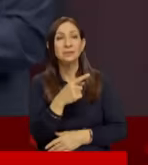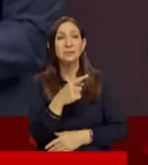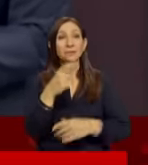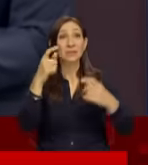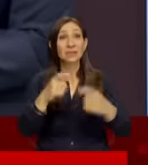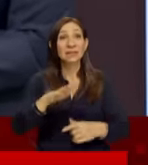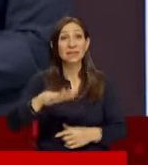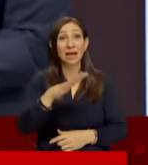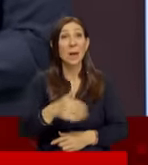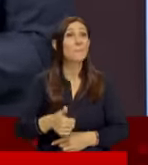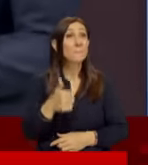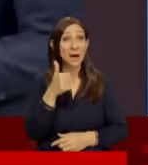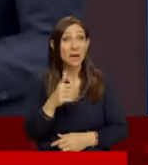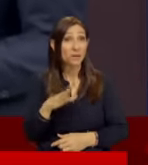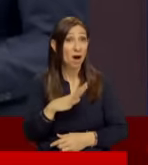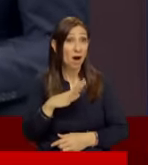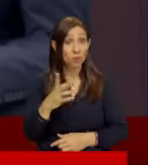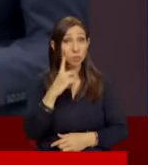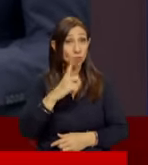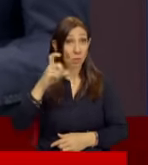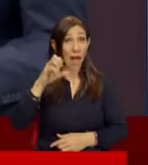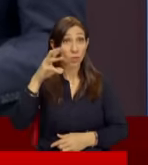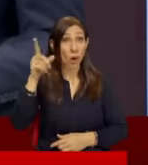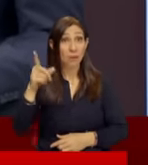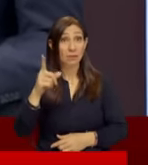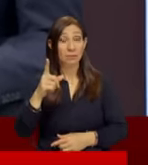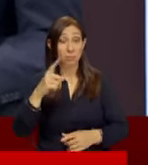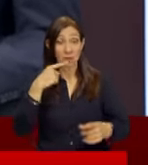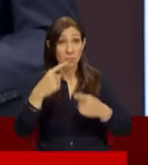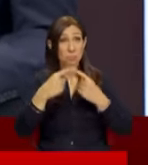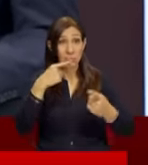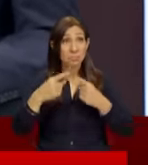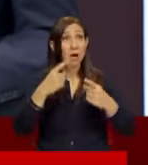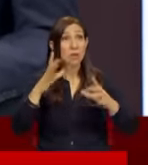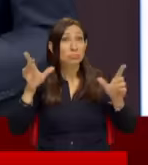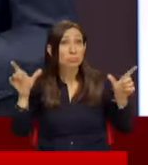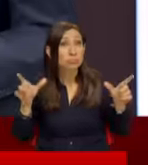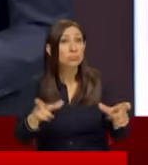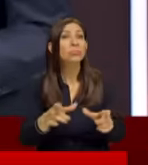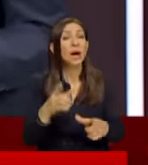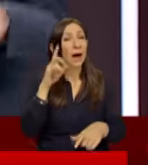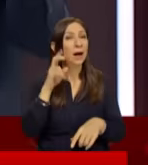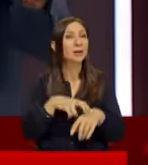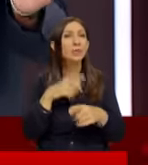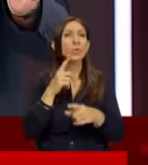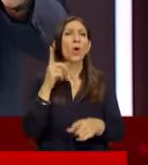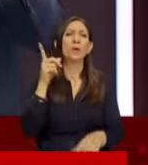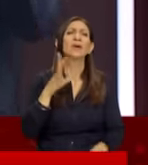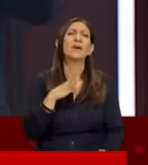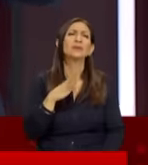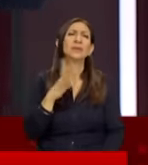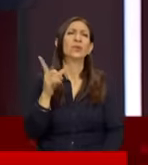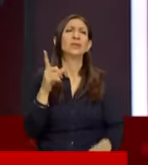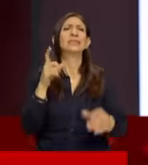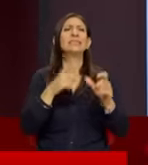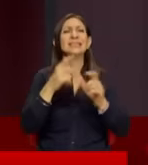sağdaki bakanların varlığı, Cumhurbaşkanı Erdoğan'ın presi, tam sağ presi, onu da hatırlatarak belki konuşmak gerekiyor. Ya orada da vardı. Orada da